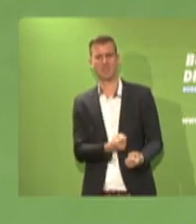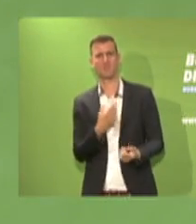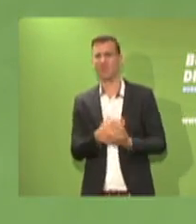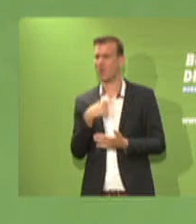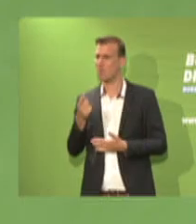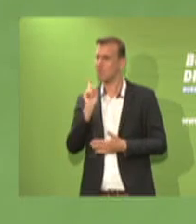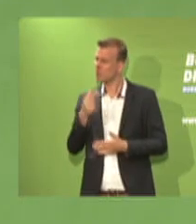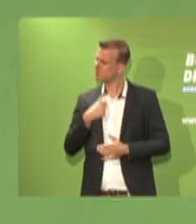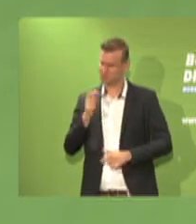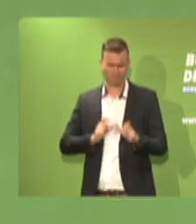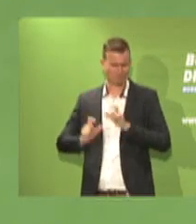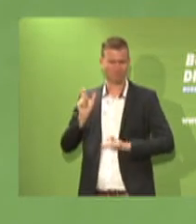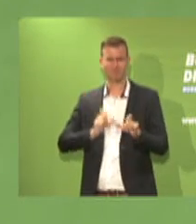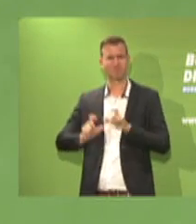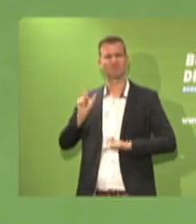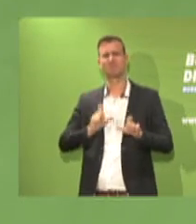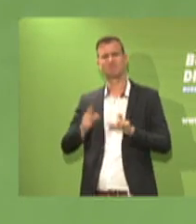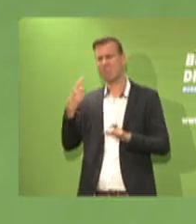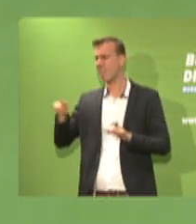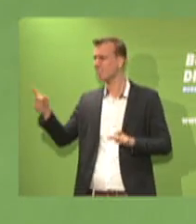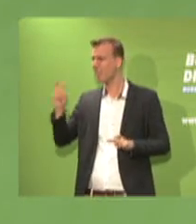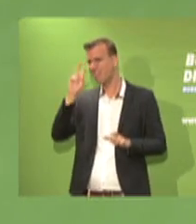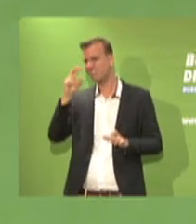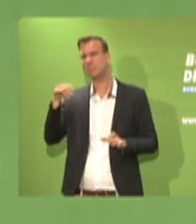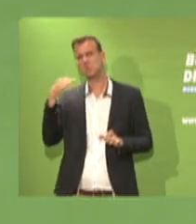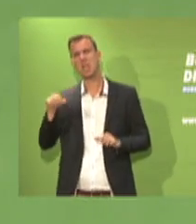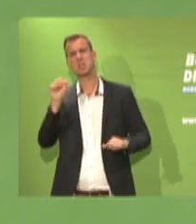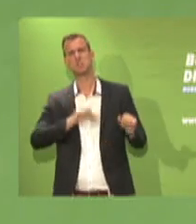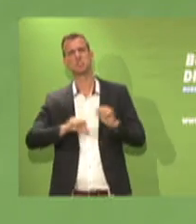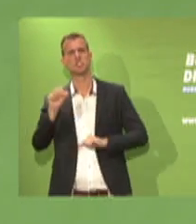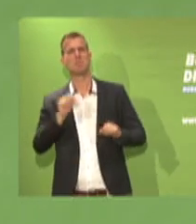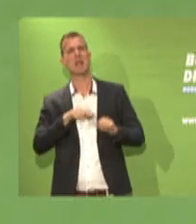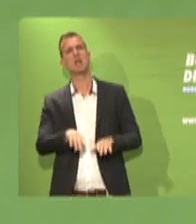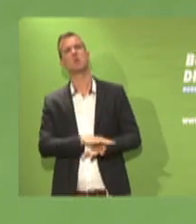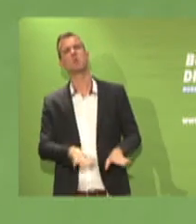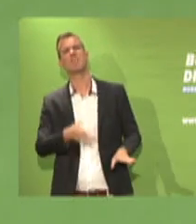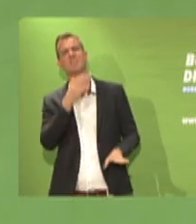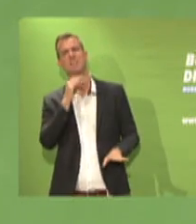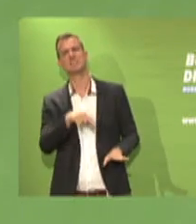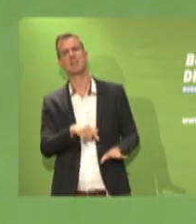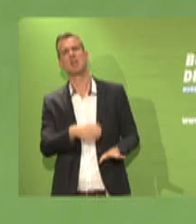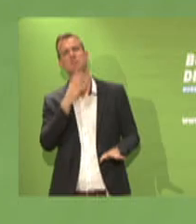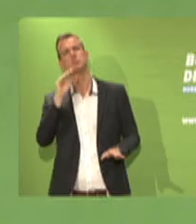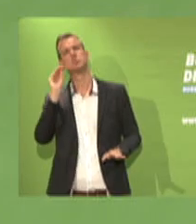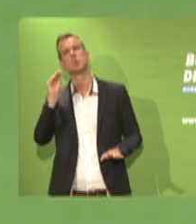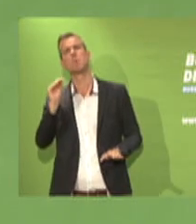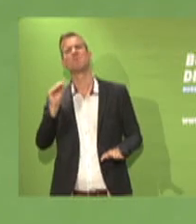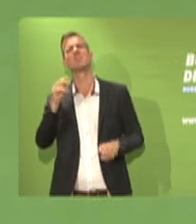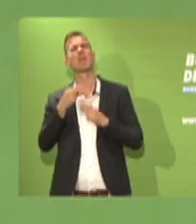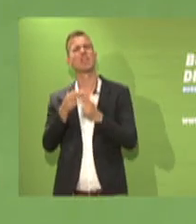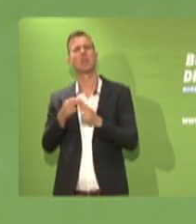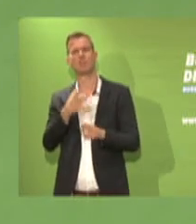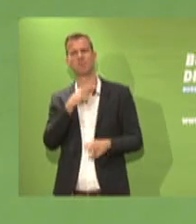wehren dagegen, wenn an anderer Stelle versucht wird, mit Chemikalien dieses Grundwasser auch für die zukünftigen